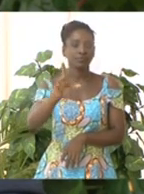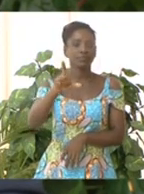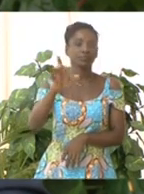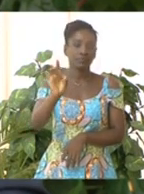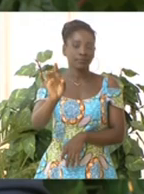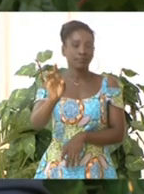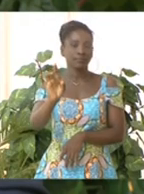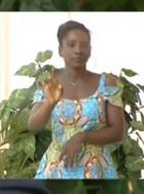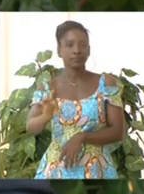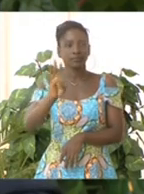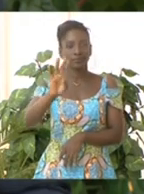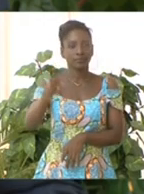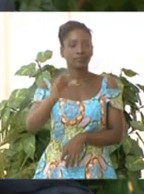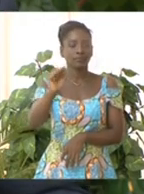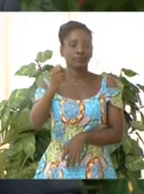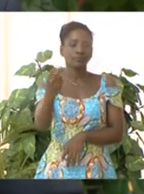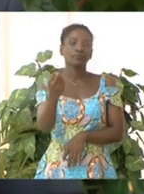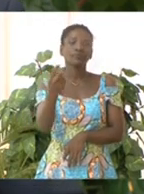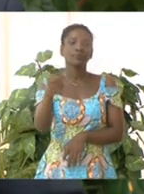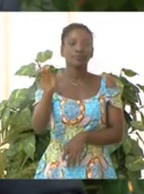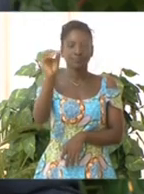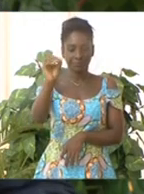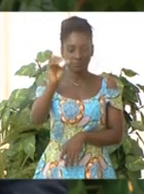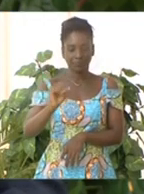28, soit 4,12%.